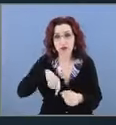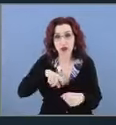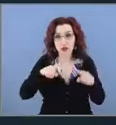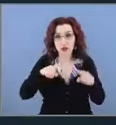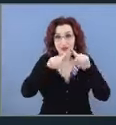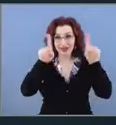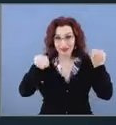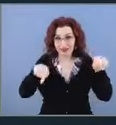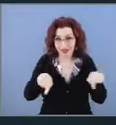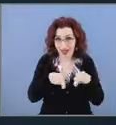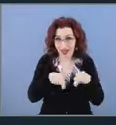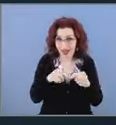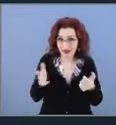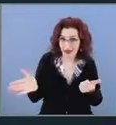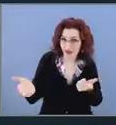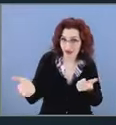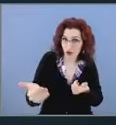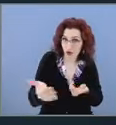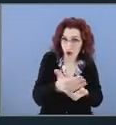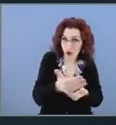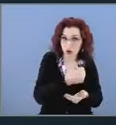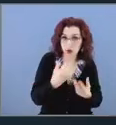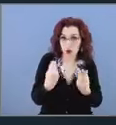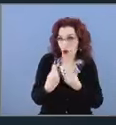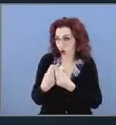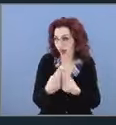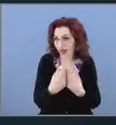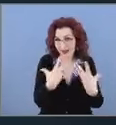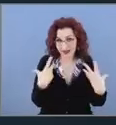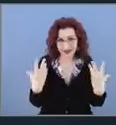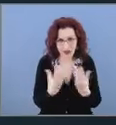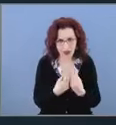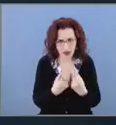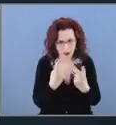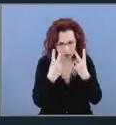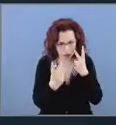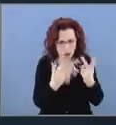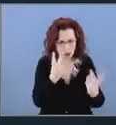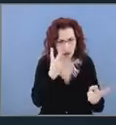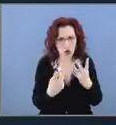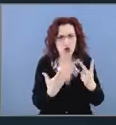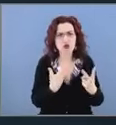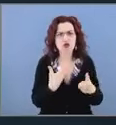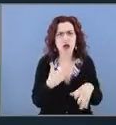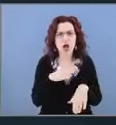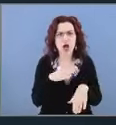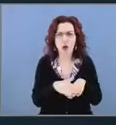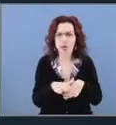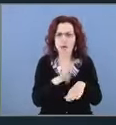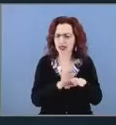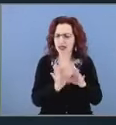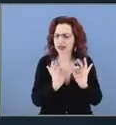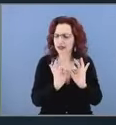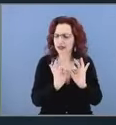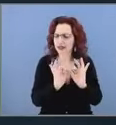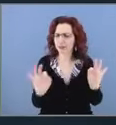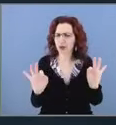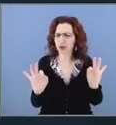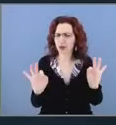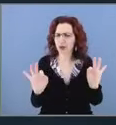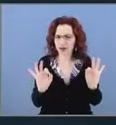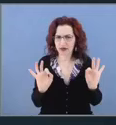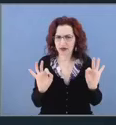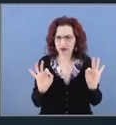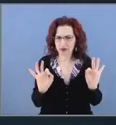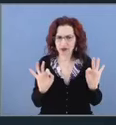sono venute fuori chiaramente un sacco di competenze già mature che sono state